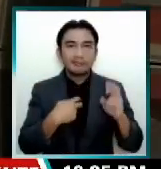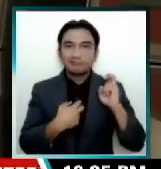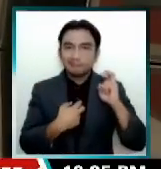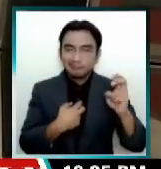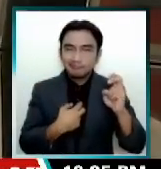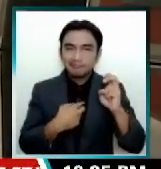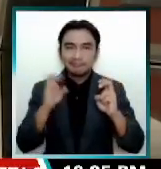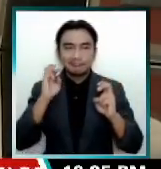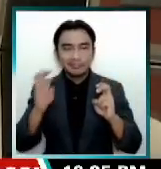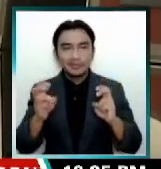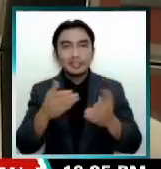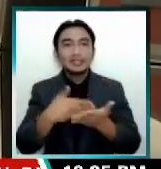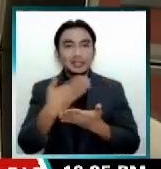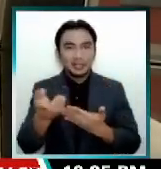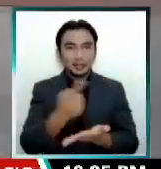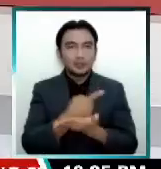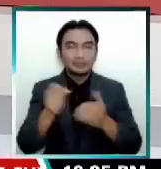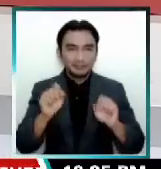linggo.